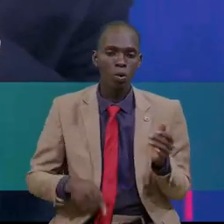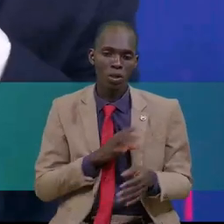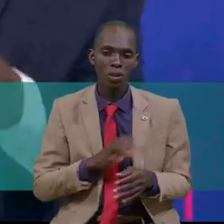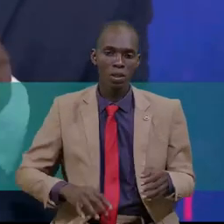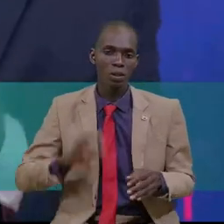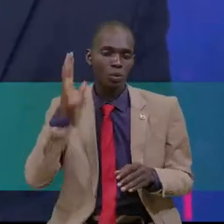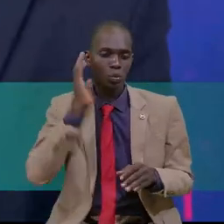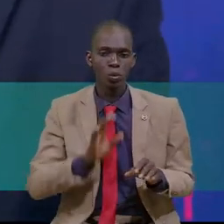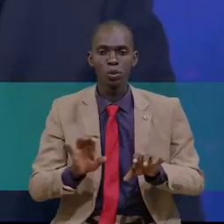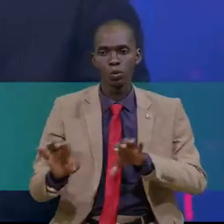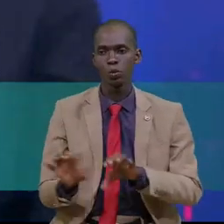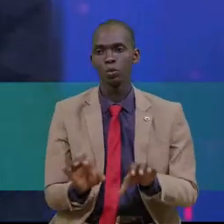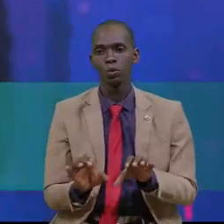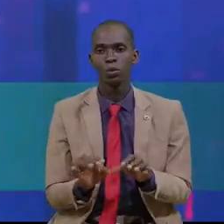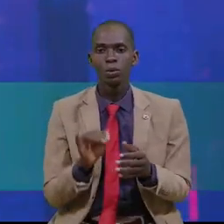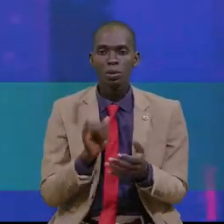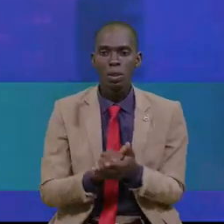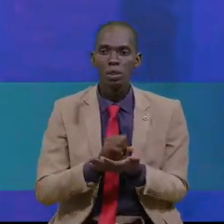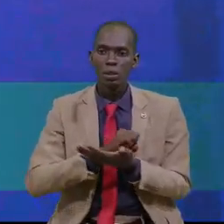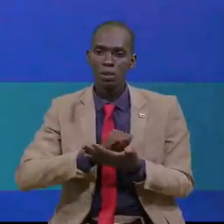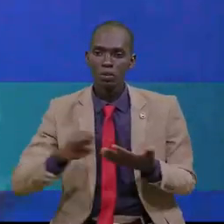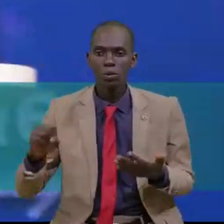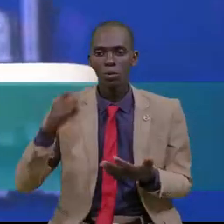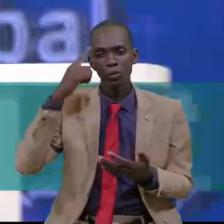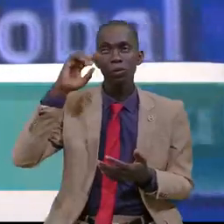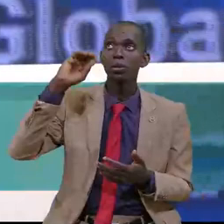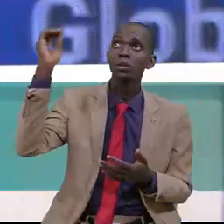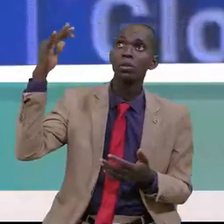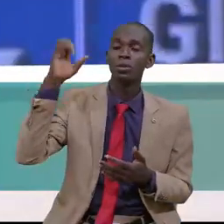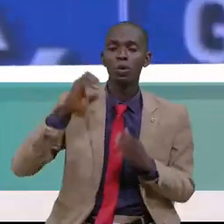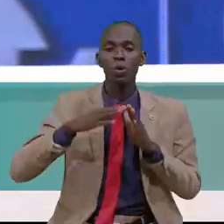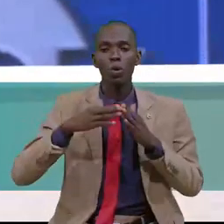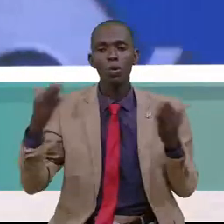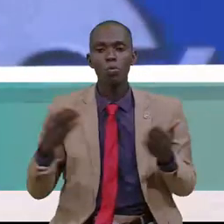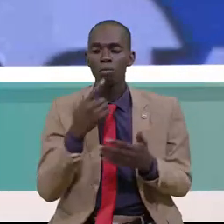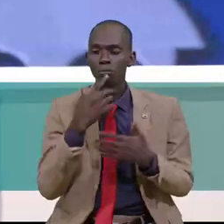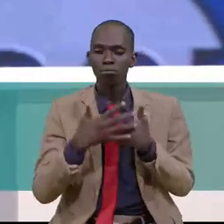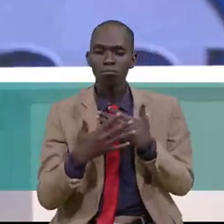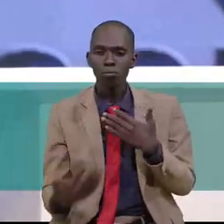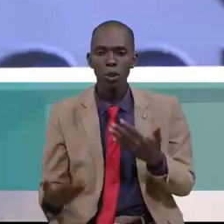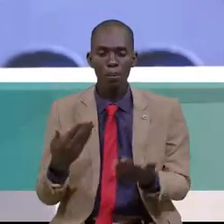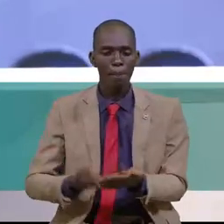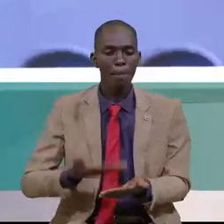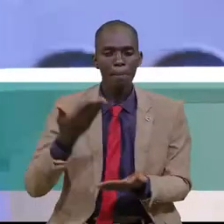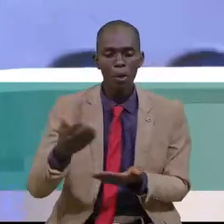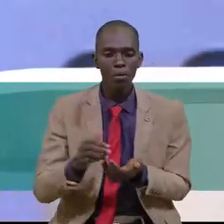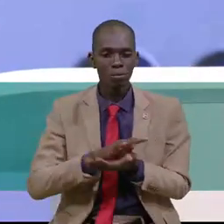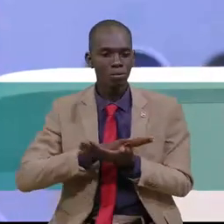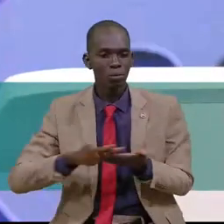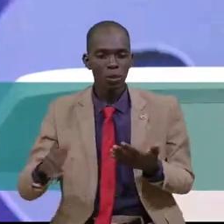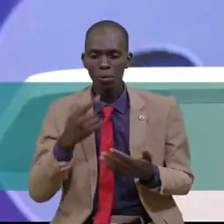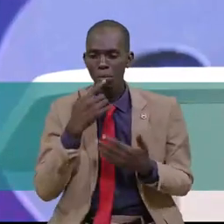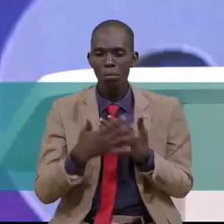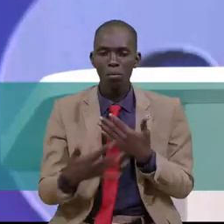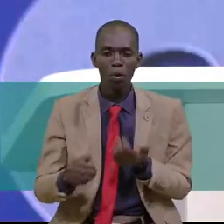ira. Ces serviteurs ouverts, gracieusement sanctifiés, rachetés par le sang,